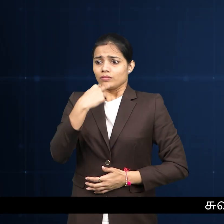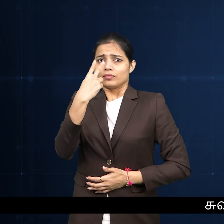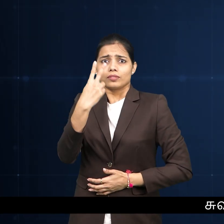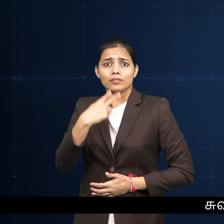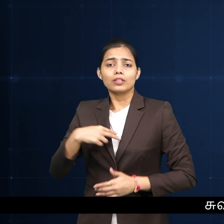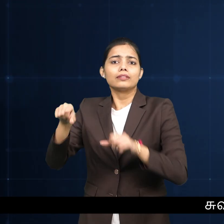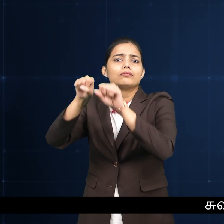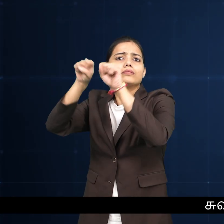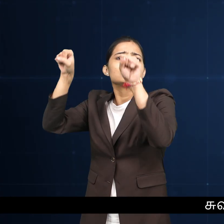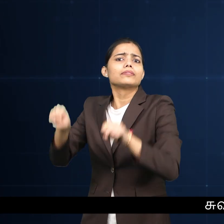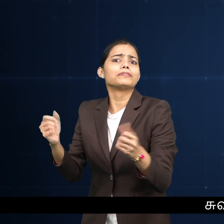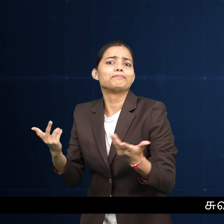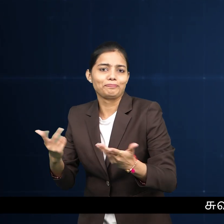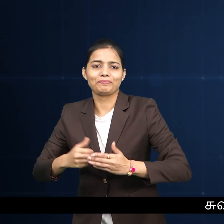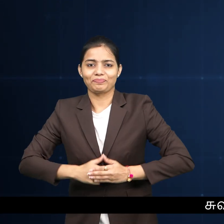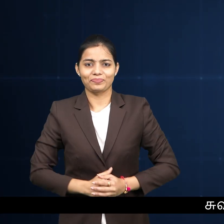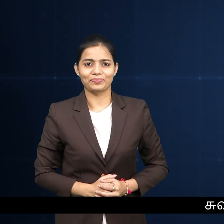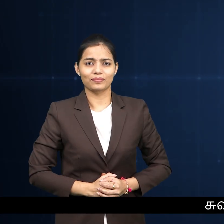சுவாச அமைப்பு.